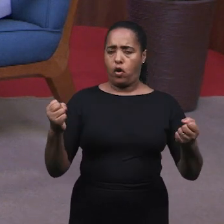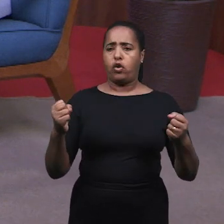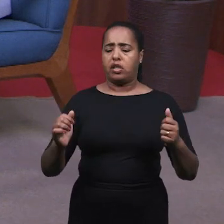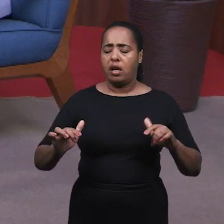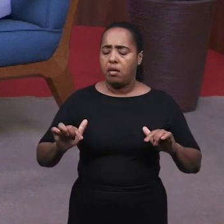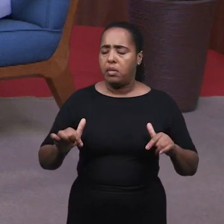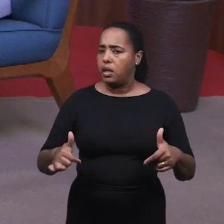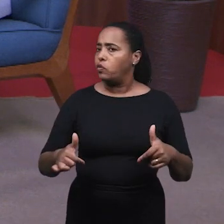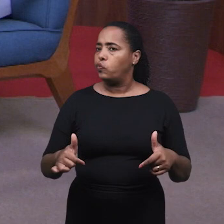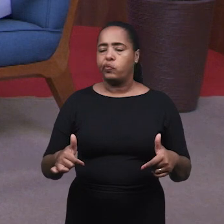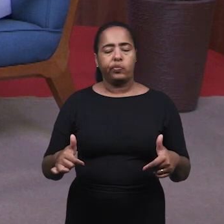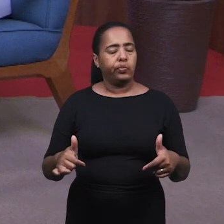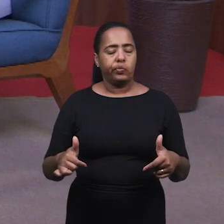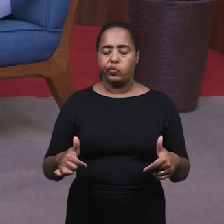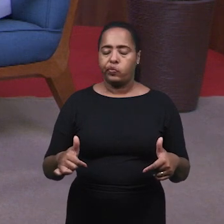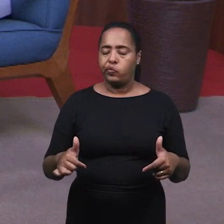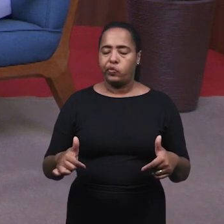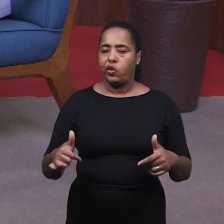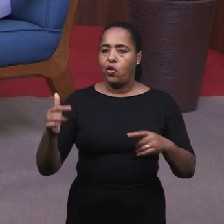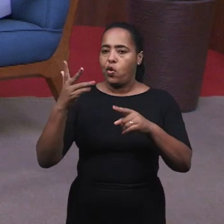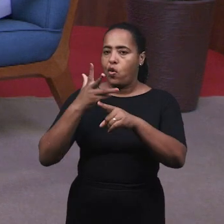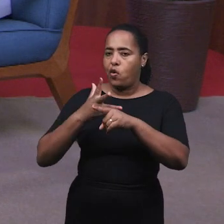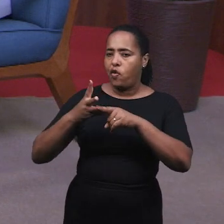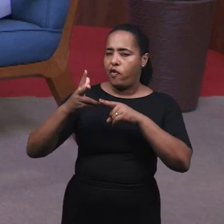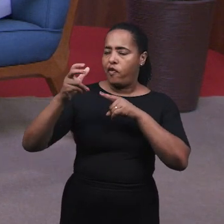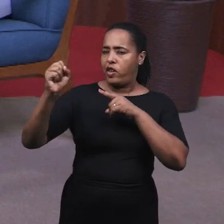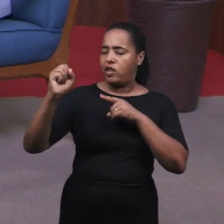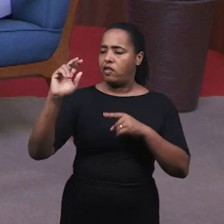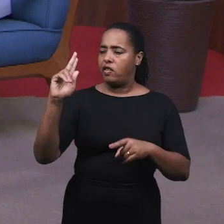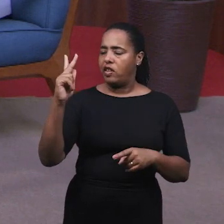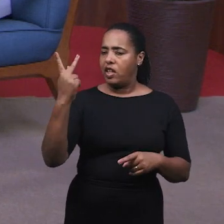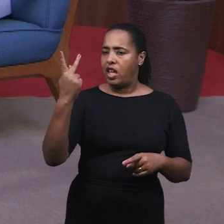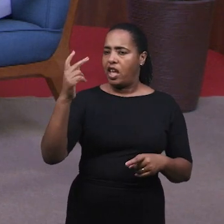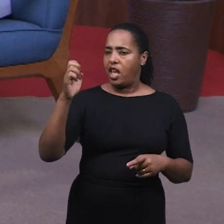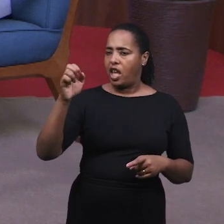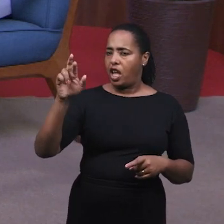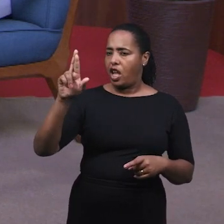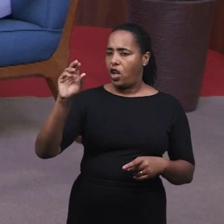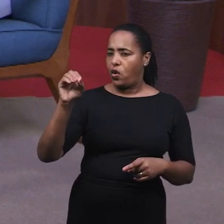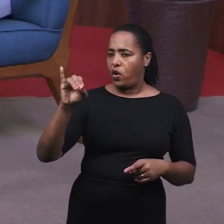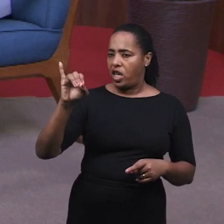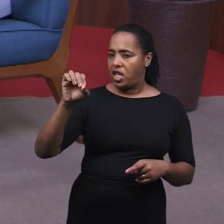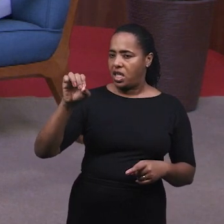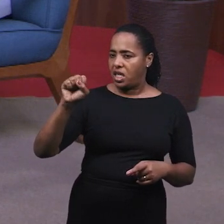son attitude, non. L'héroïsme est venu de sa foi. C'est intéressant